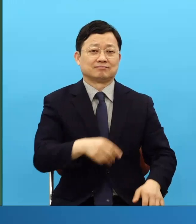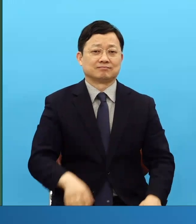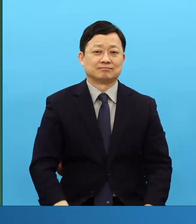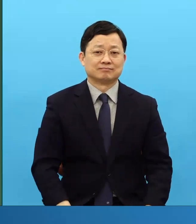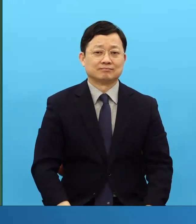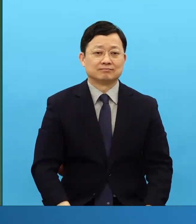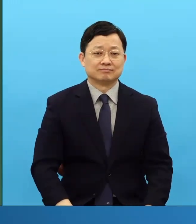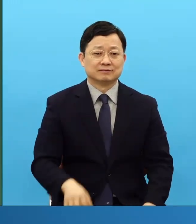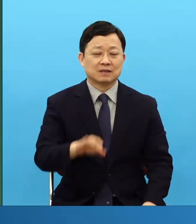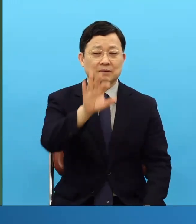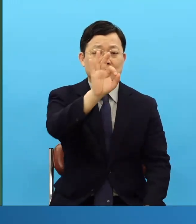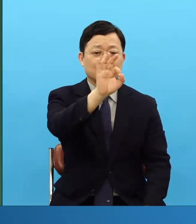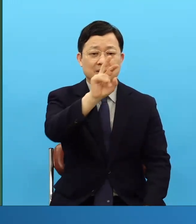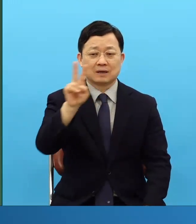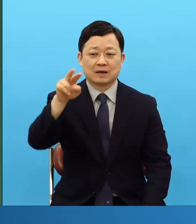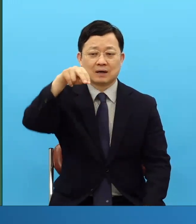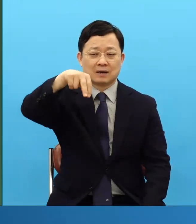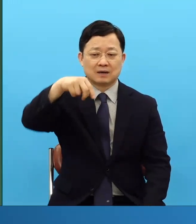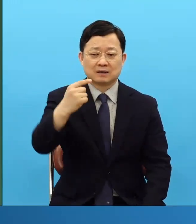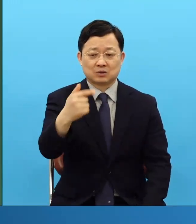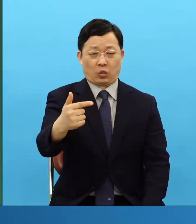야손, Jason,